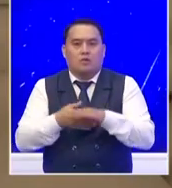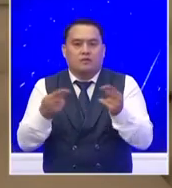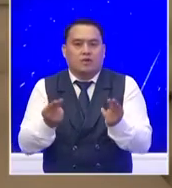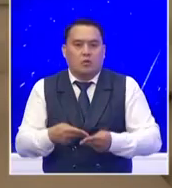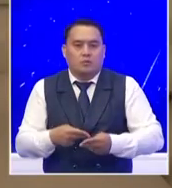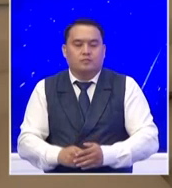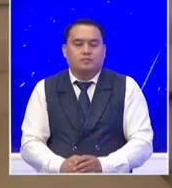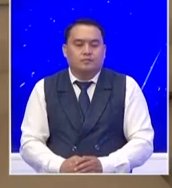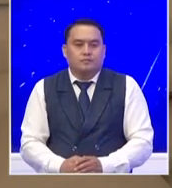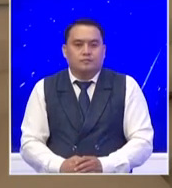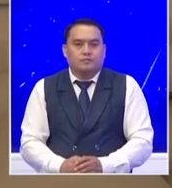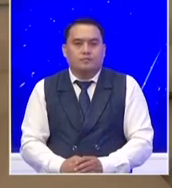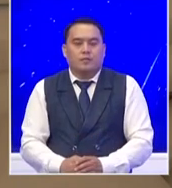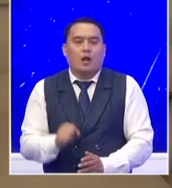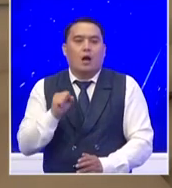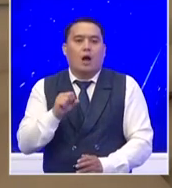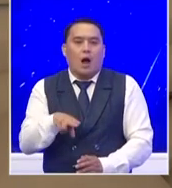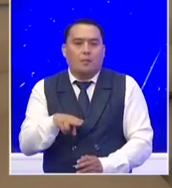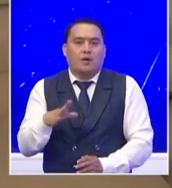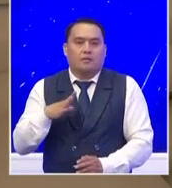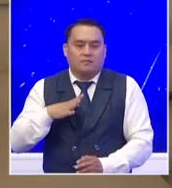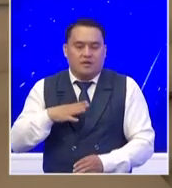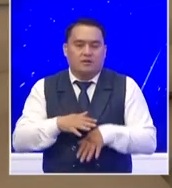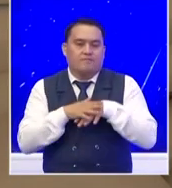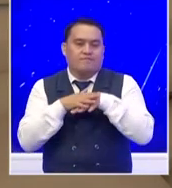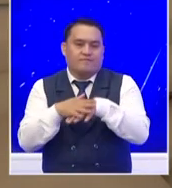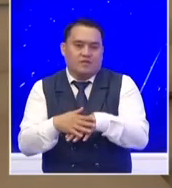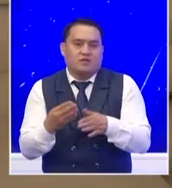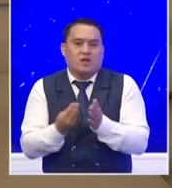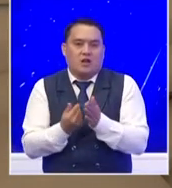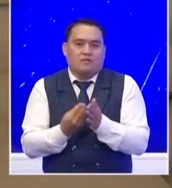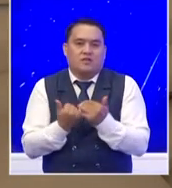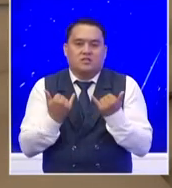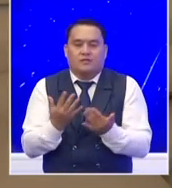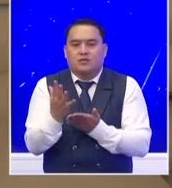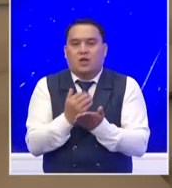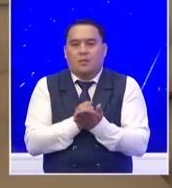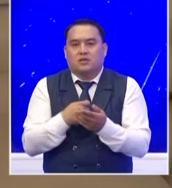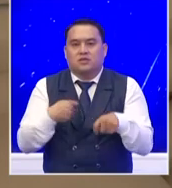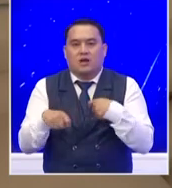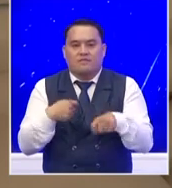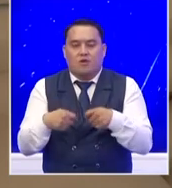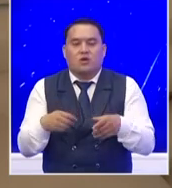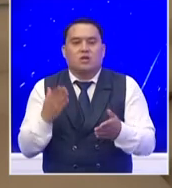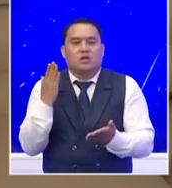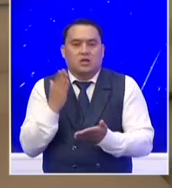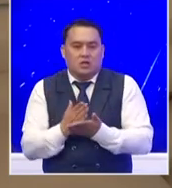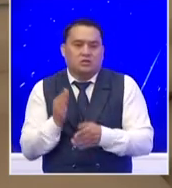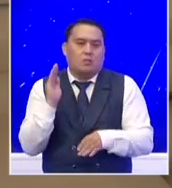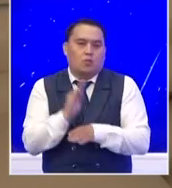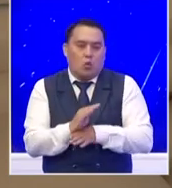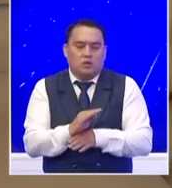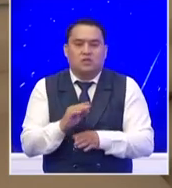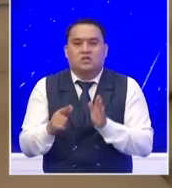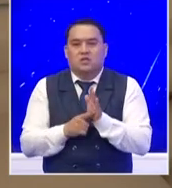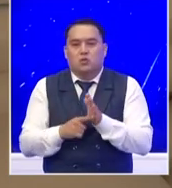В 20-х числах апреля были выделены денежные средства. На сегодняшний день запасы стабилизационного фонда пополнены